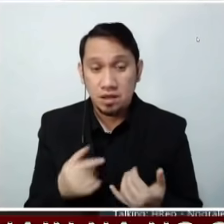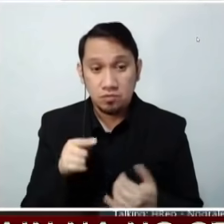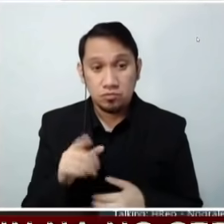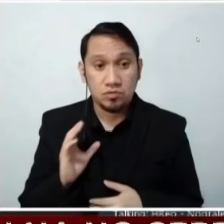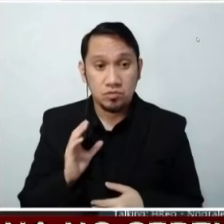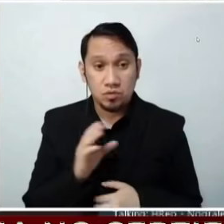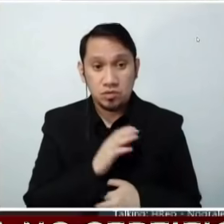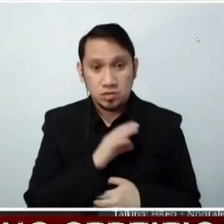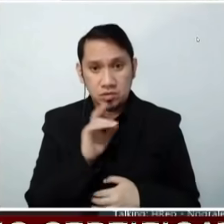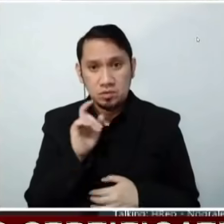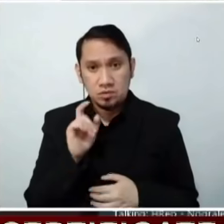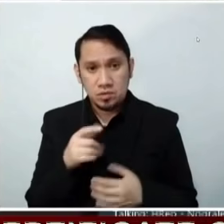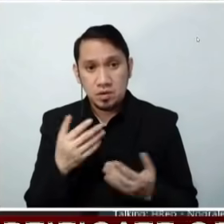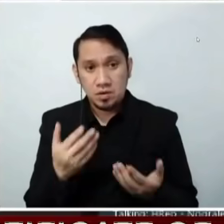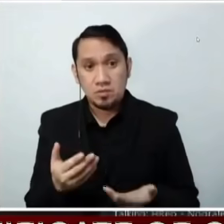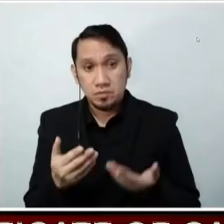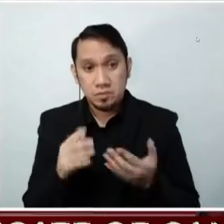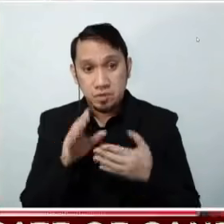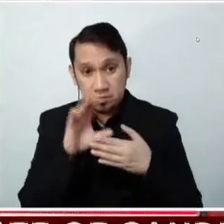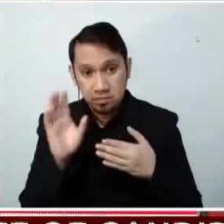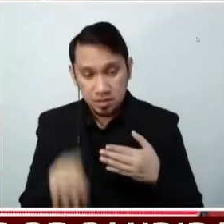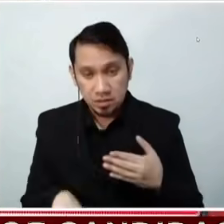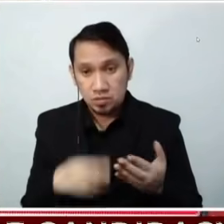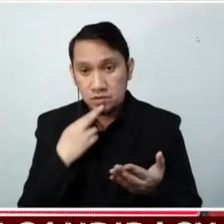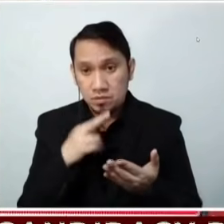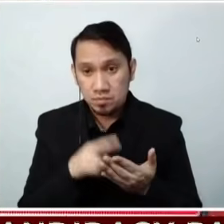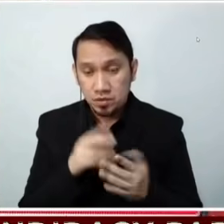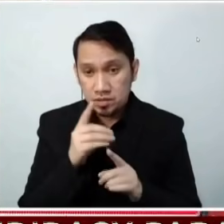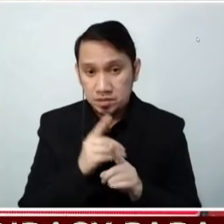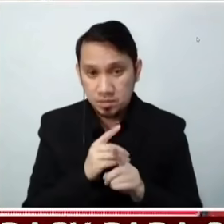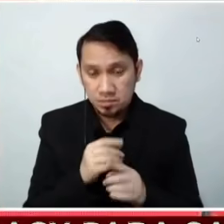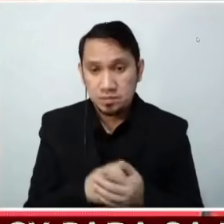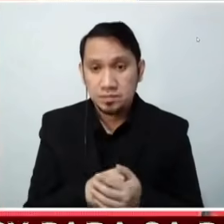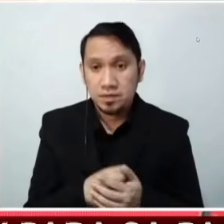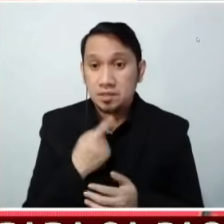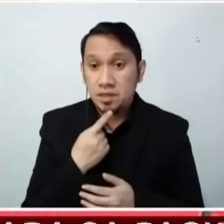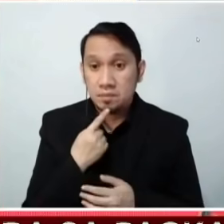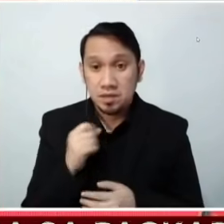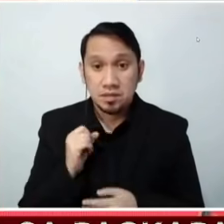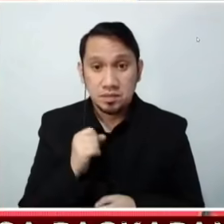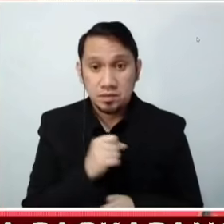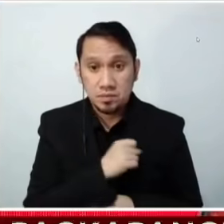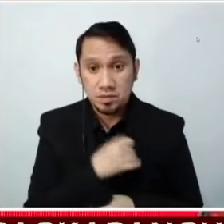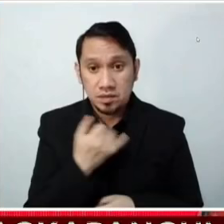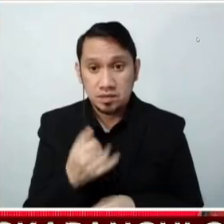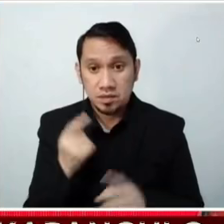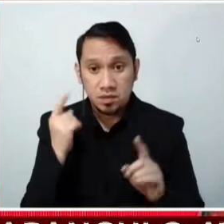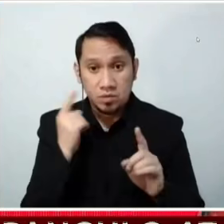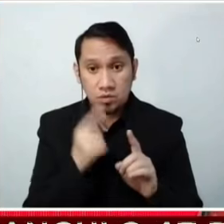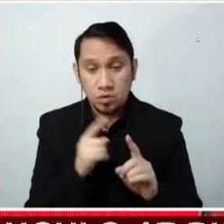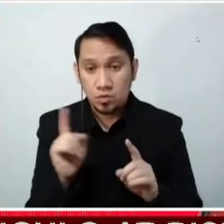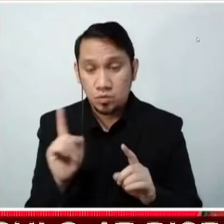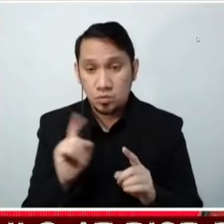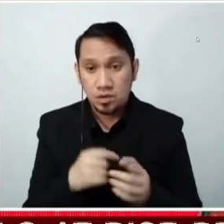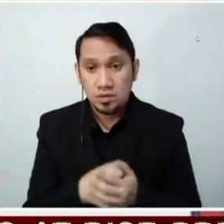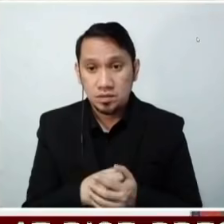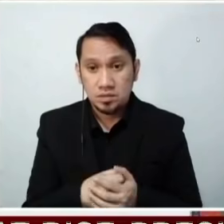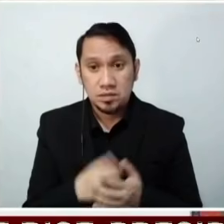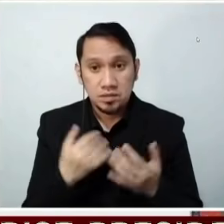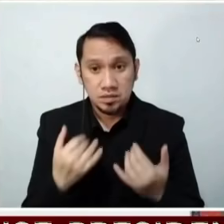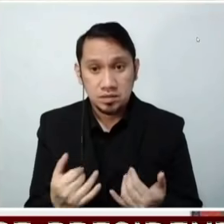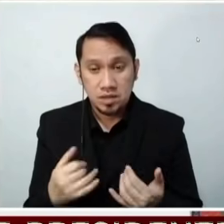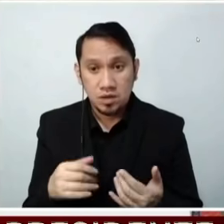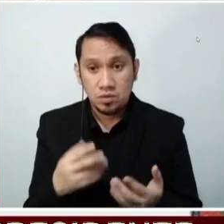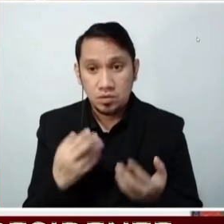mailabas ang kanilang committee report sa Disyembre. Kahapon, sinabi ng Senado, target namang ilabas ang kanilang preliminary report